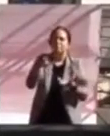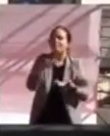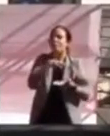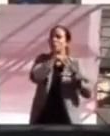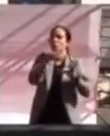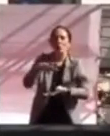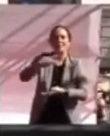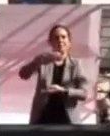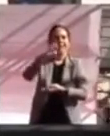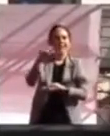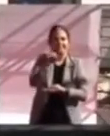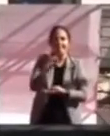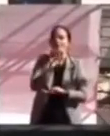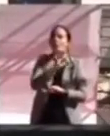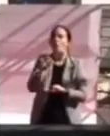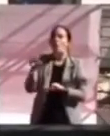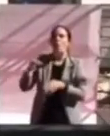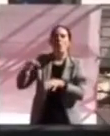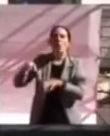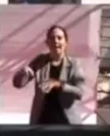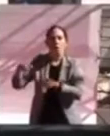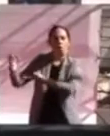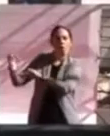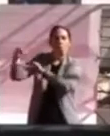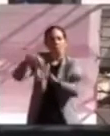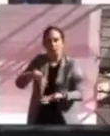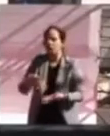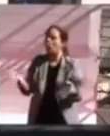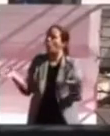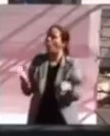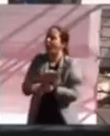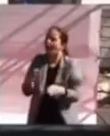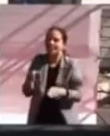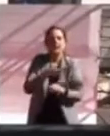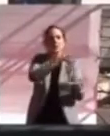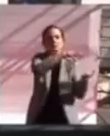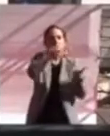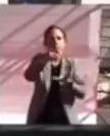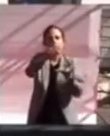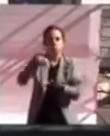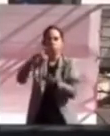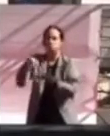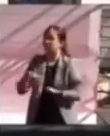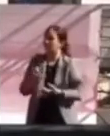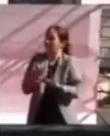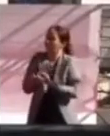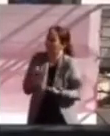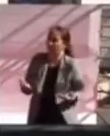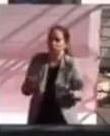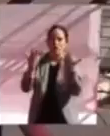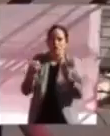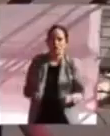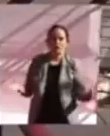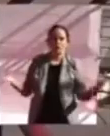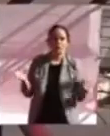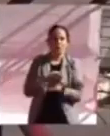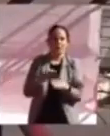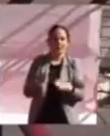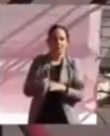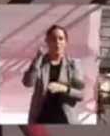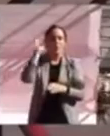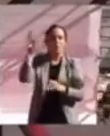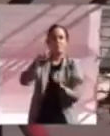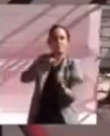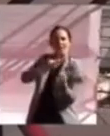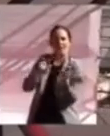benvenuti i soldi del bilancio pur che i soldi ci siano per cambiare marcia bene grandini i soldi del mais si allontanano un po